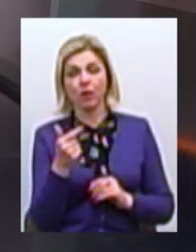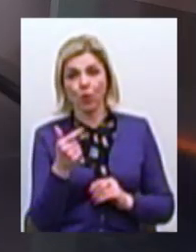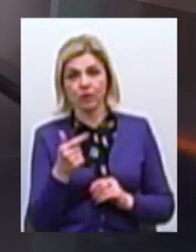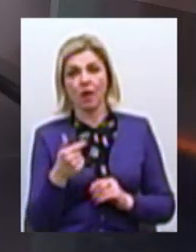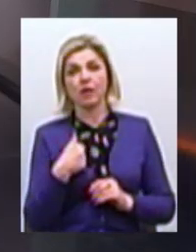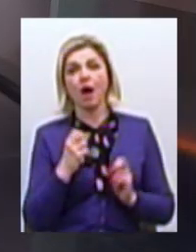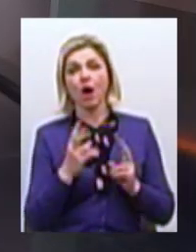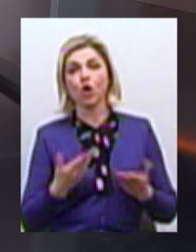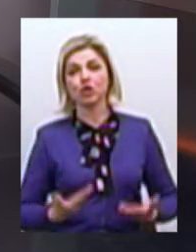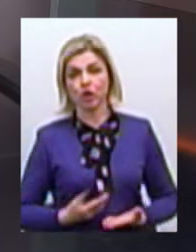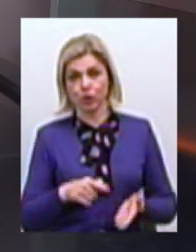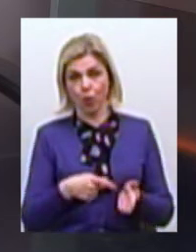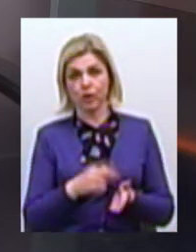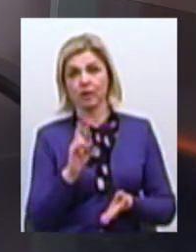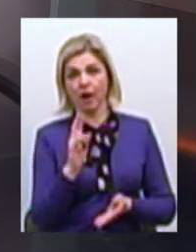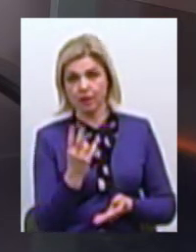я как житель города Николаева,